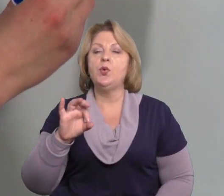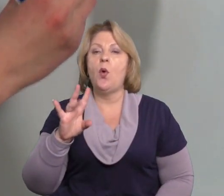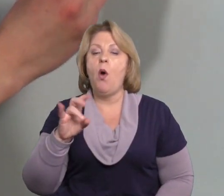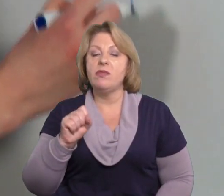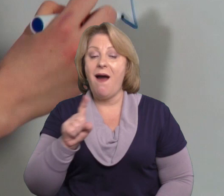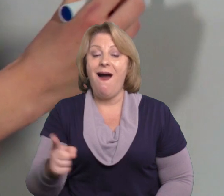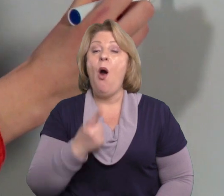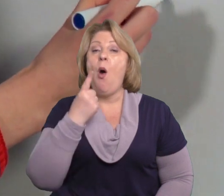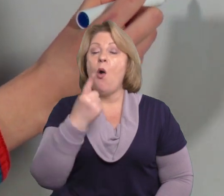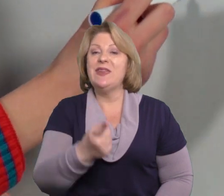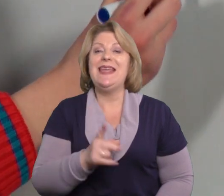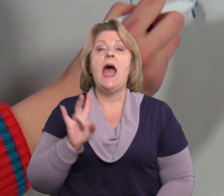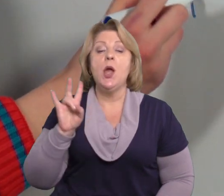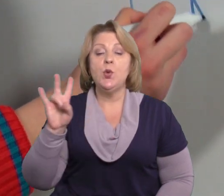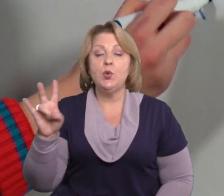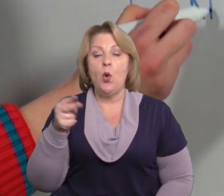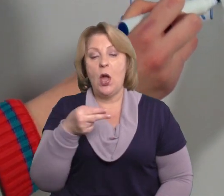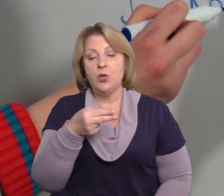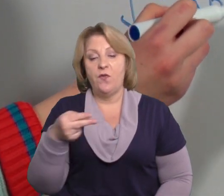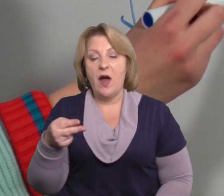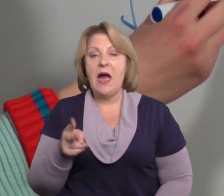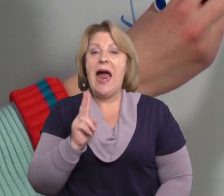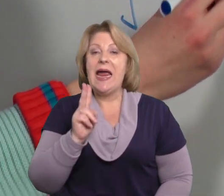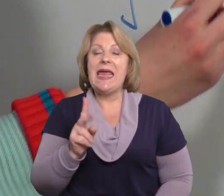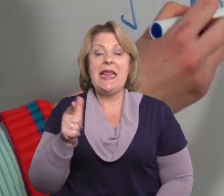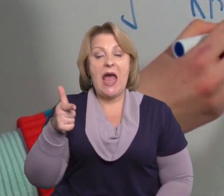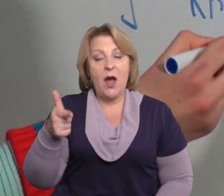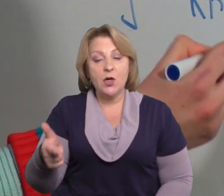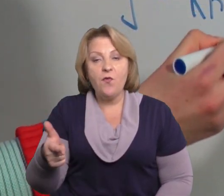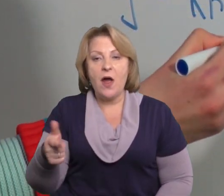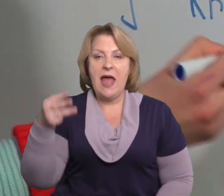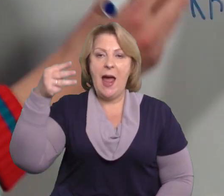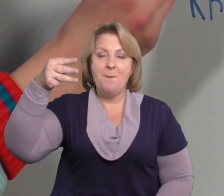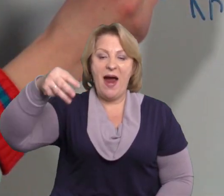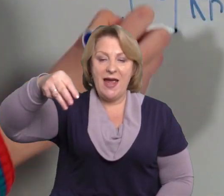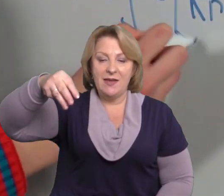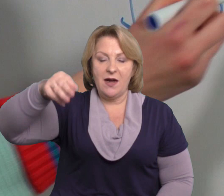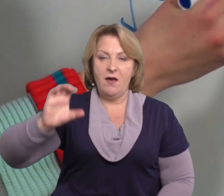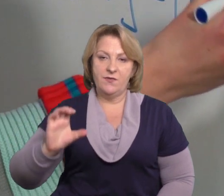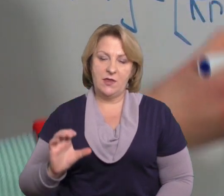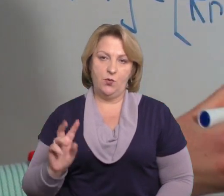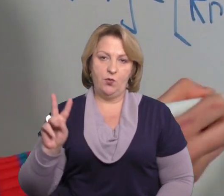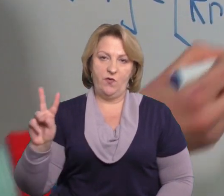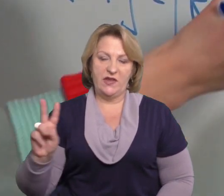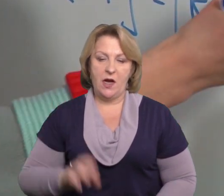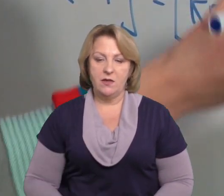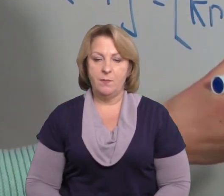ньютон дорівнює кілограм на метр на секунду в квадраті.